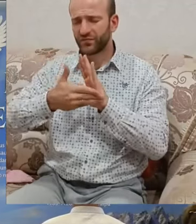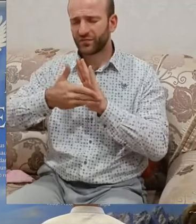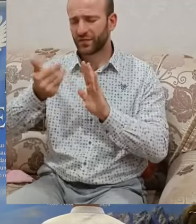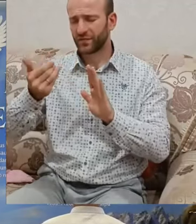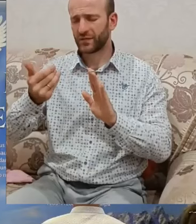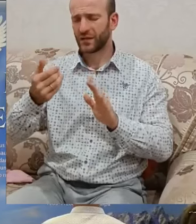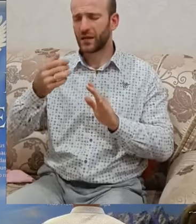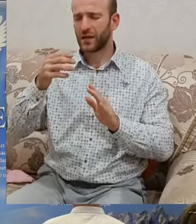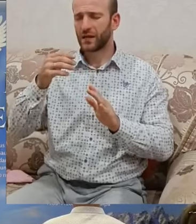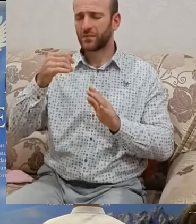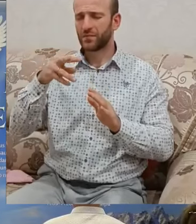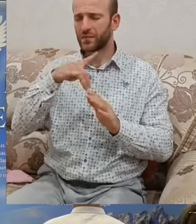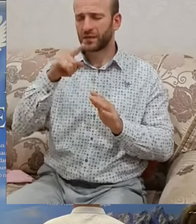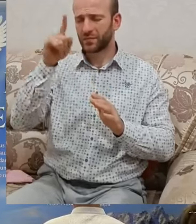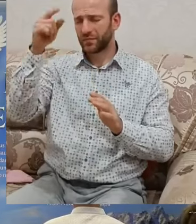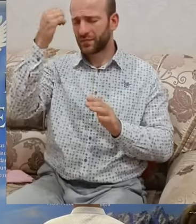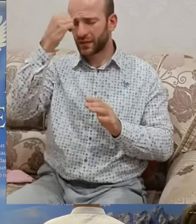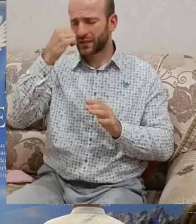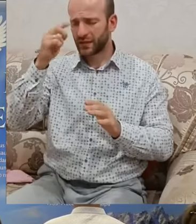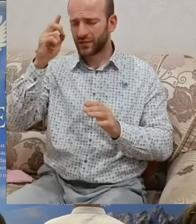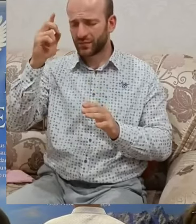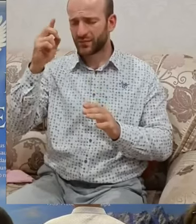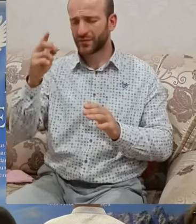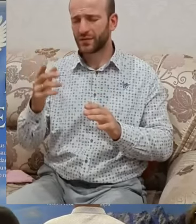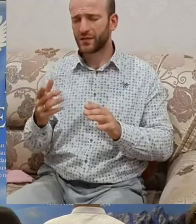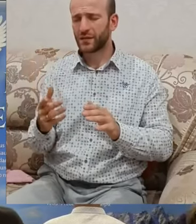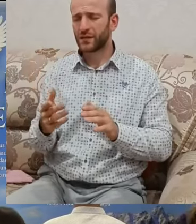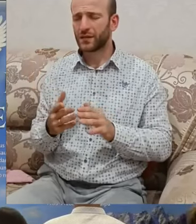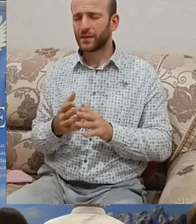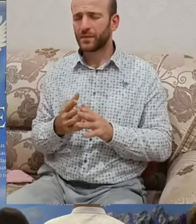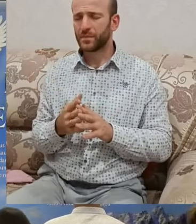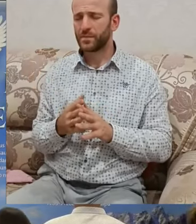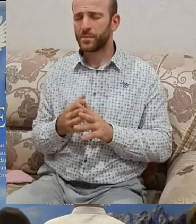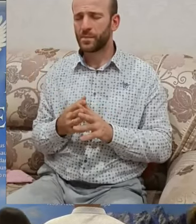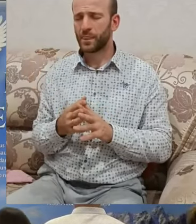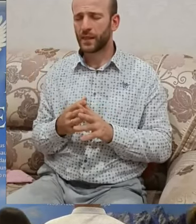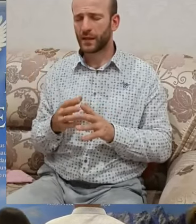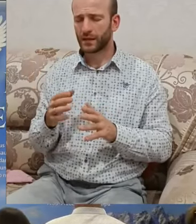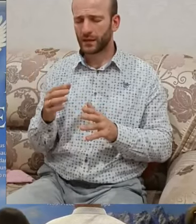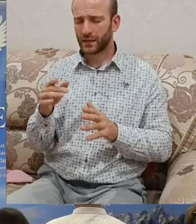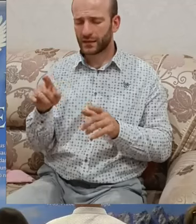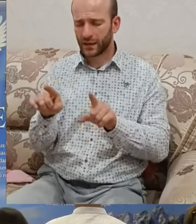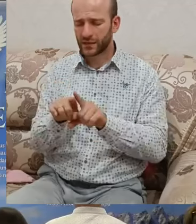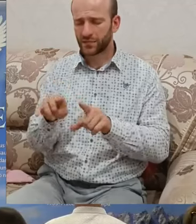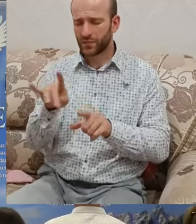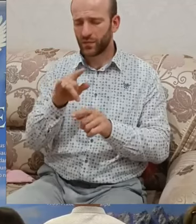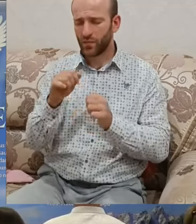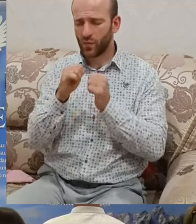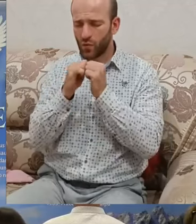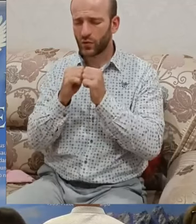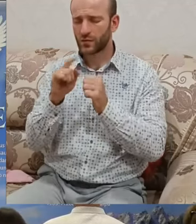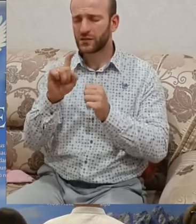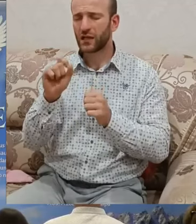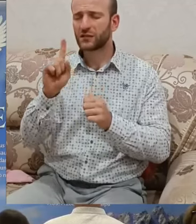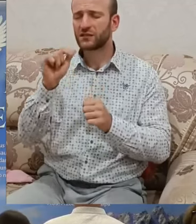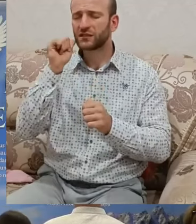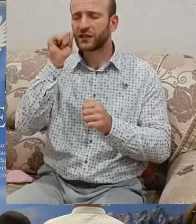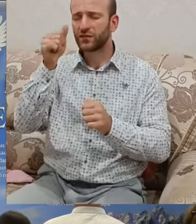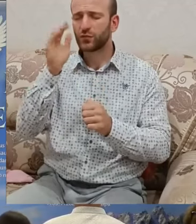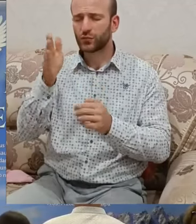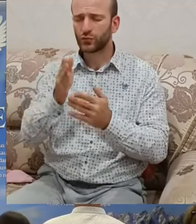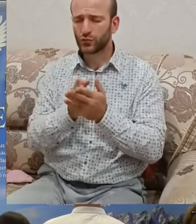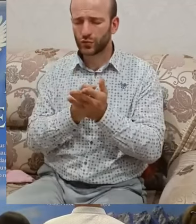Боже. Taip pat mes meldžiamės už mūsų tarnavimą rytoj, Dieve. Также мы молимся за наше служение завтра, Боже. Mes